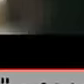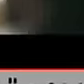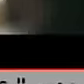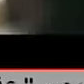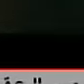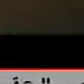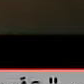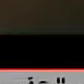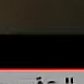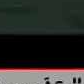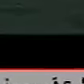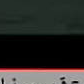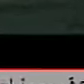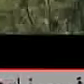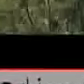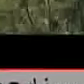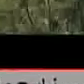إيه رأيك في 8 غرب؟